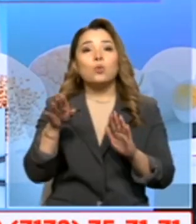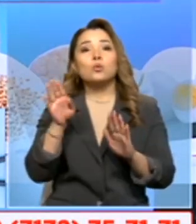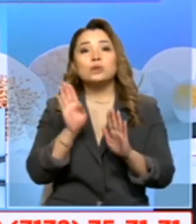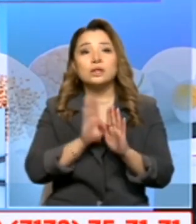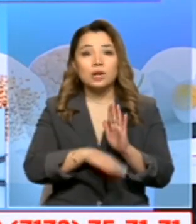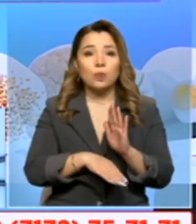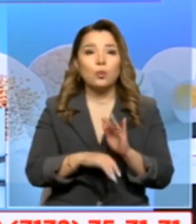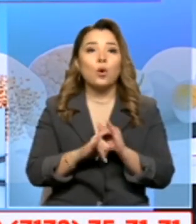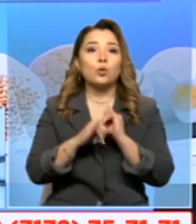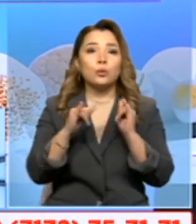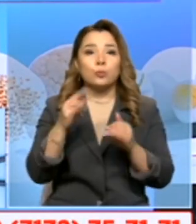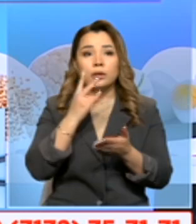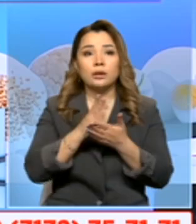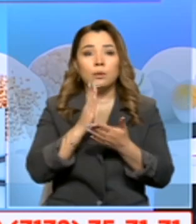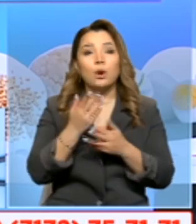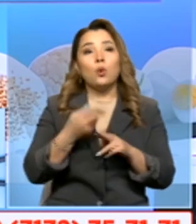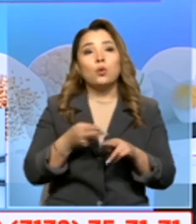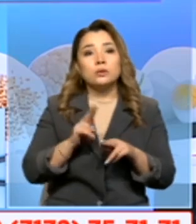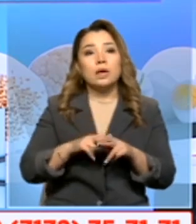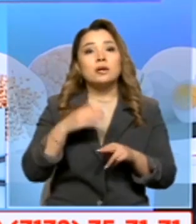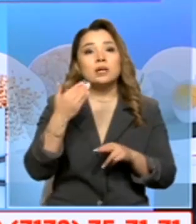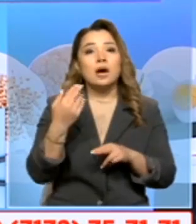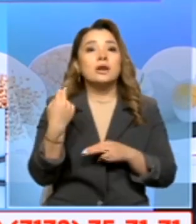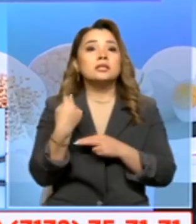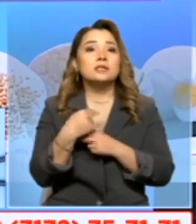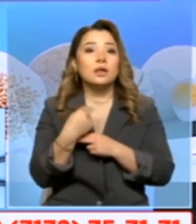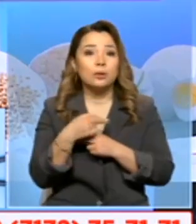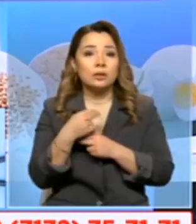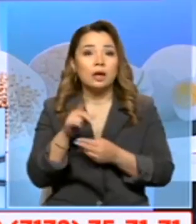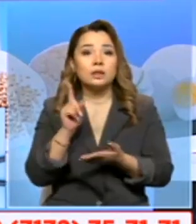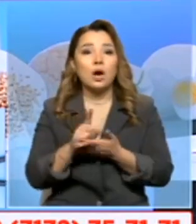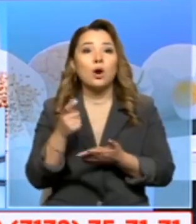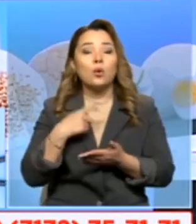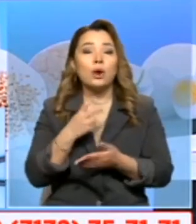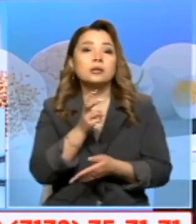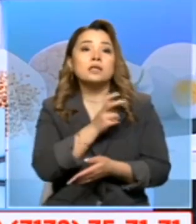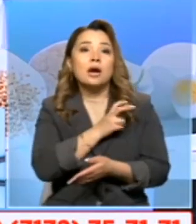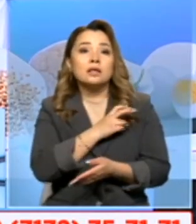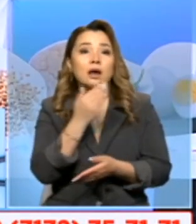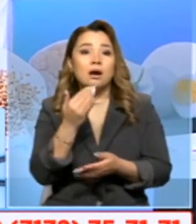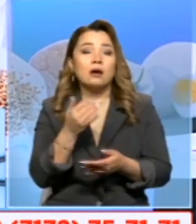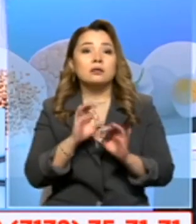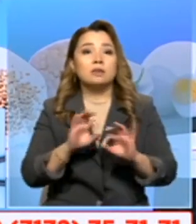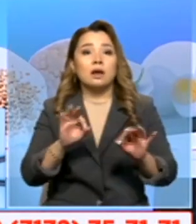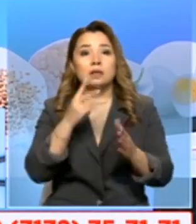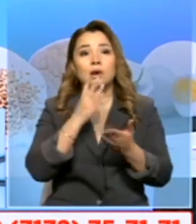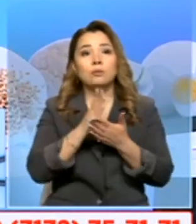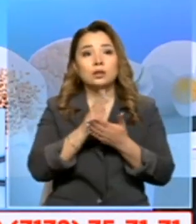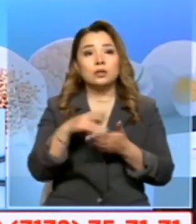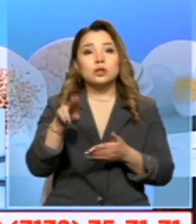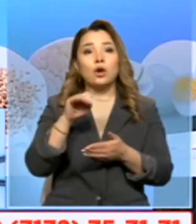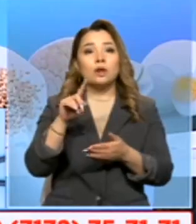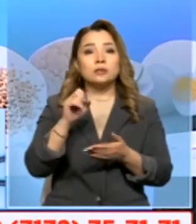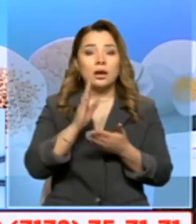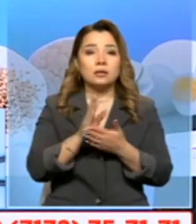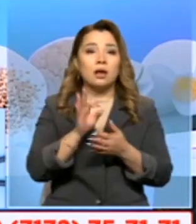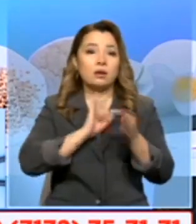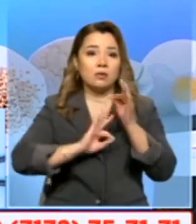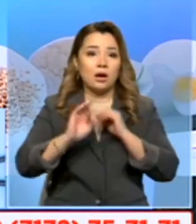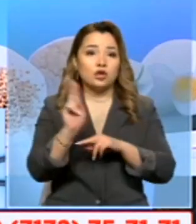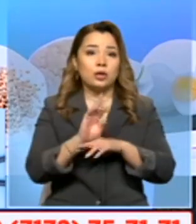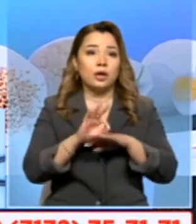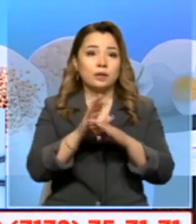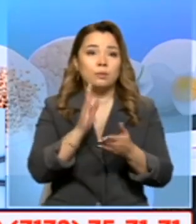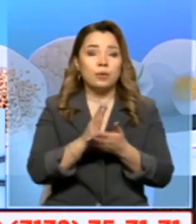ушықтырып, оны көбейтіп алады екеміз. Сол үшін сіздің еміңізде, сіз өзіңіздің дәрігердің тағайындаған доза дәріңізді ішесіз,